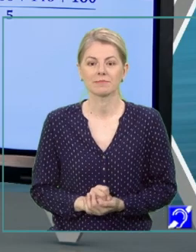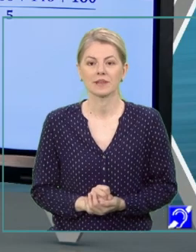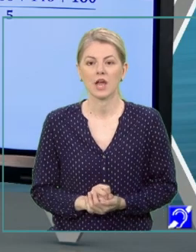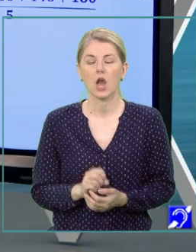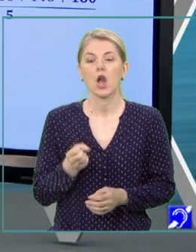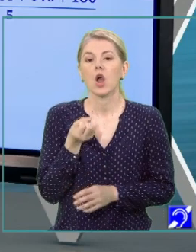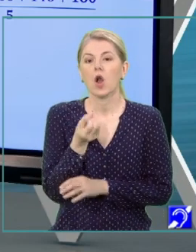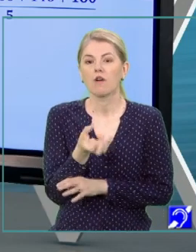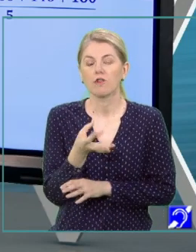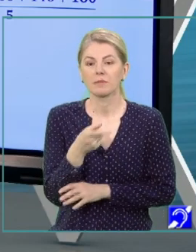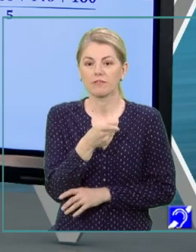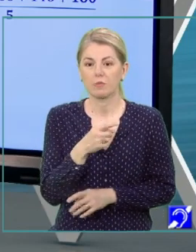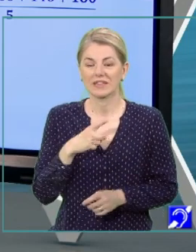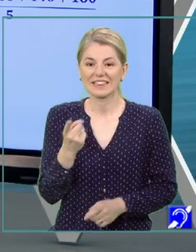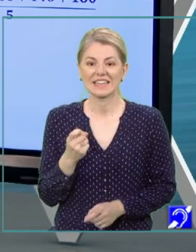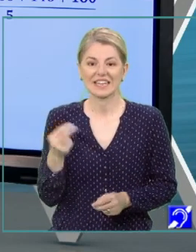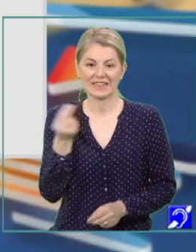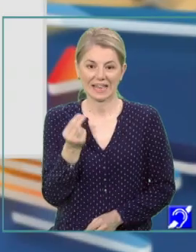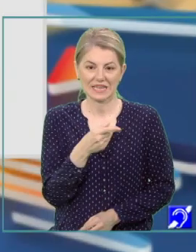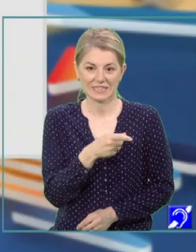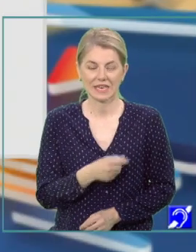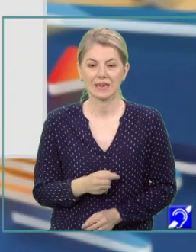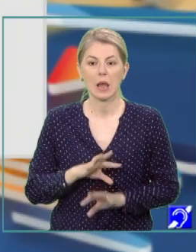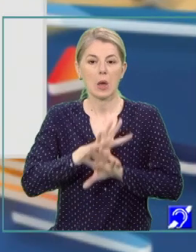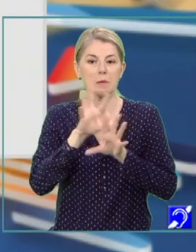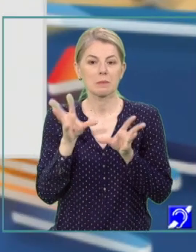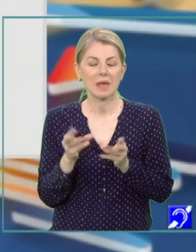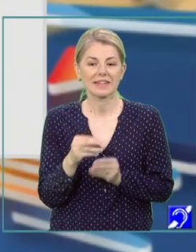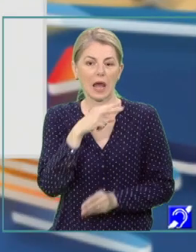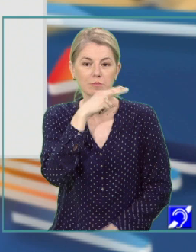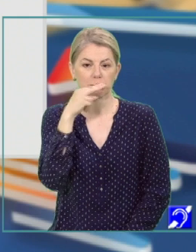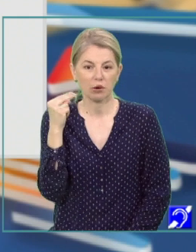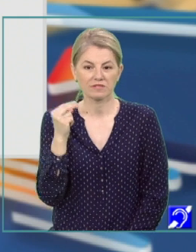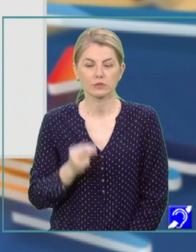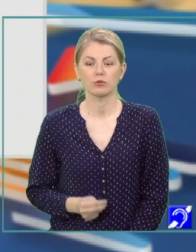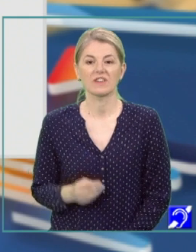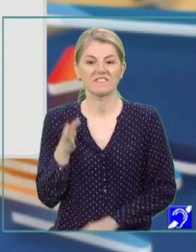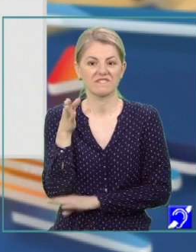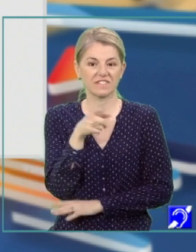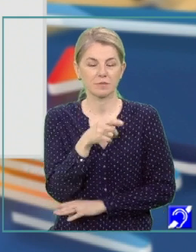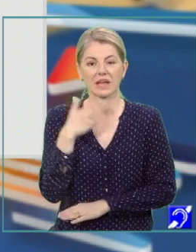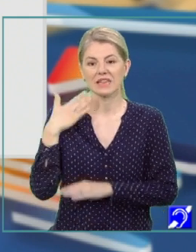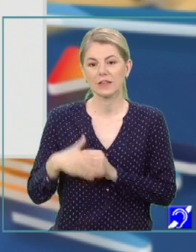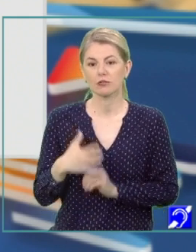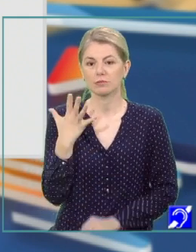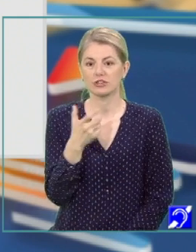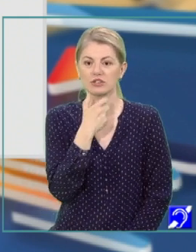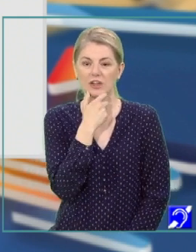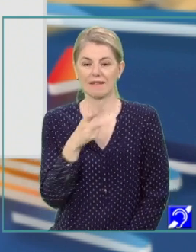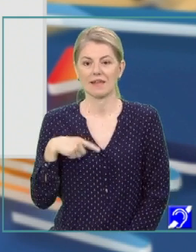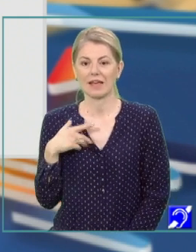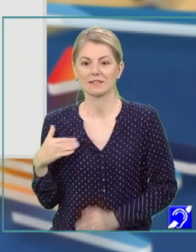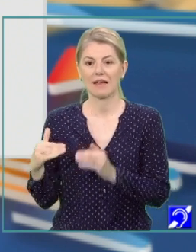Conform informațiilor din diagramă, media profitului firmei din ultimii 5 ani